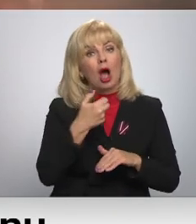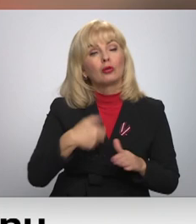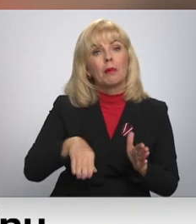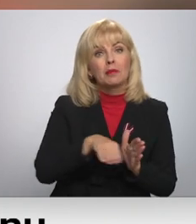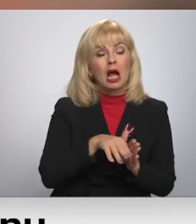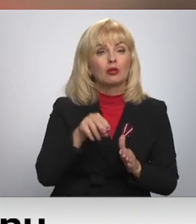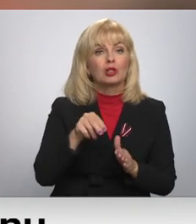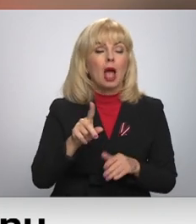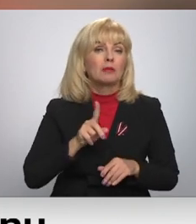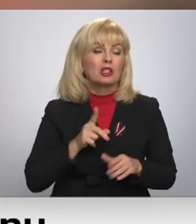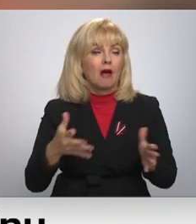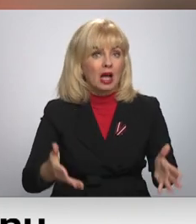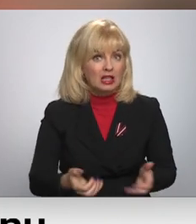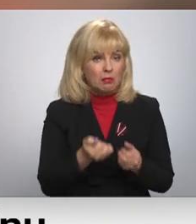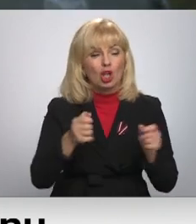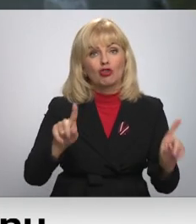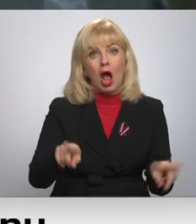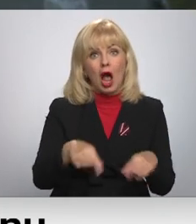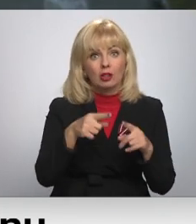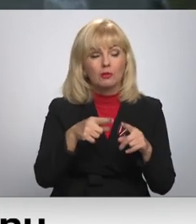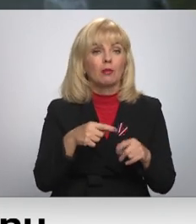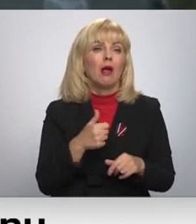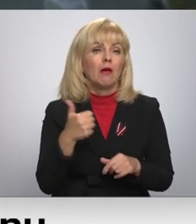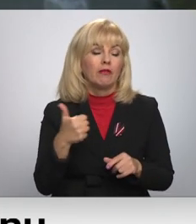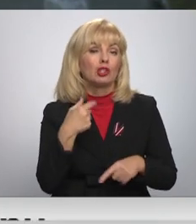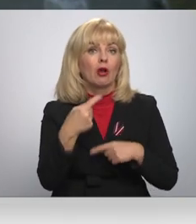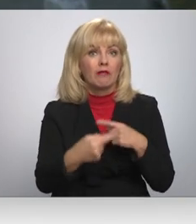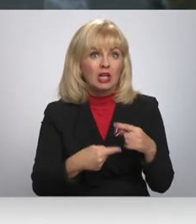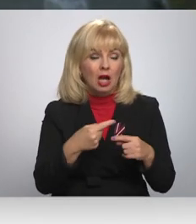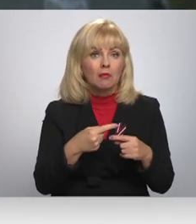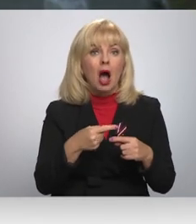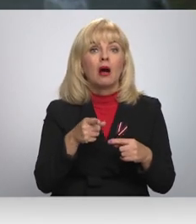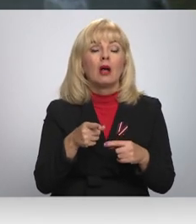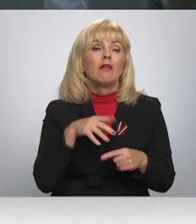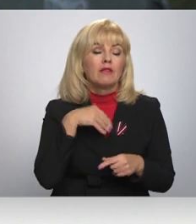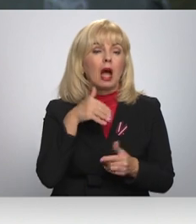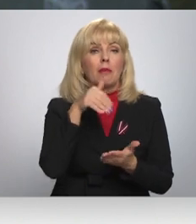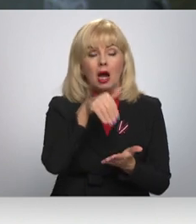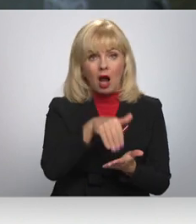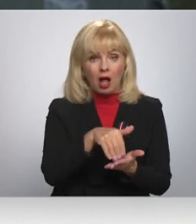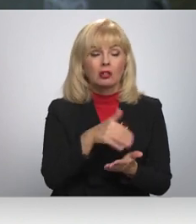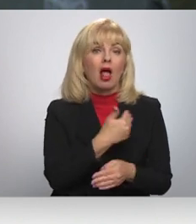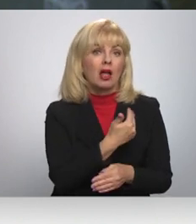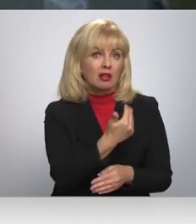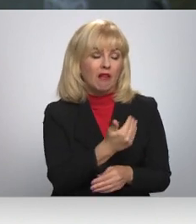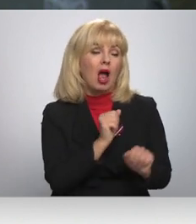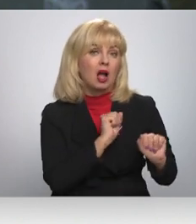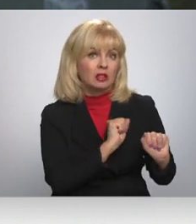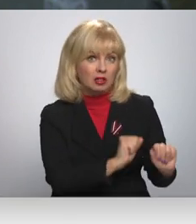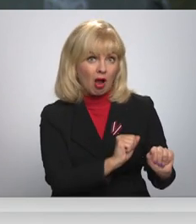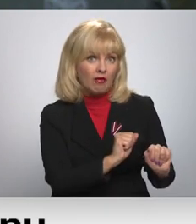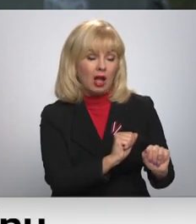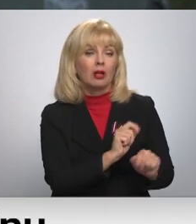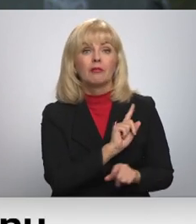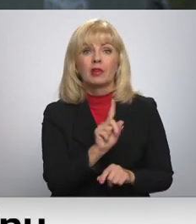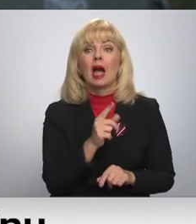zemesardzes dibināšanā un attīstībā. Viņš vienmēr, kā liels kalns, stāvēja, lai tevi aizstāvētu. Tad, ja